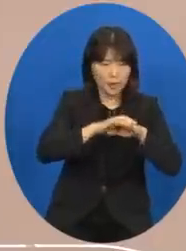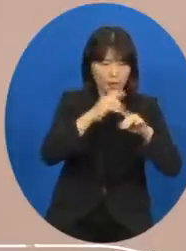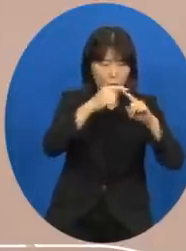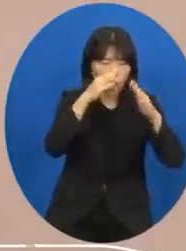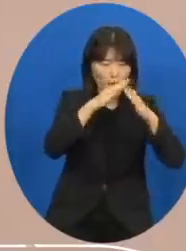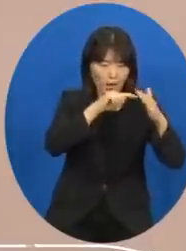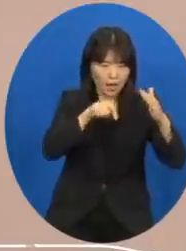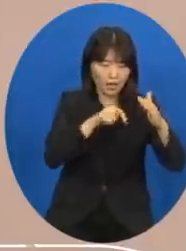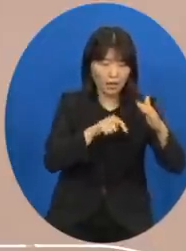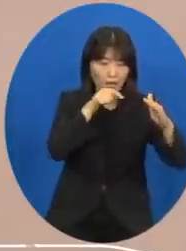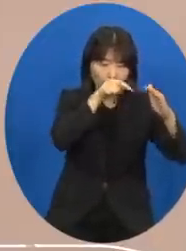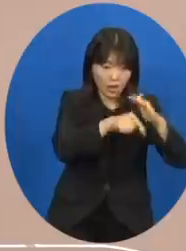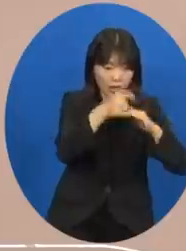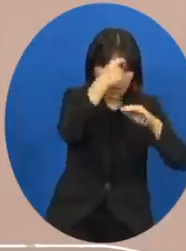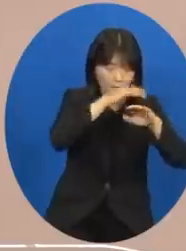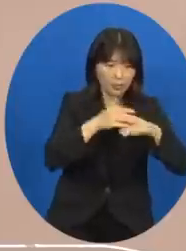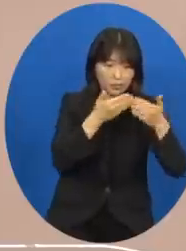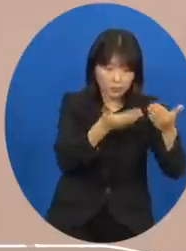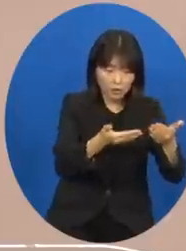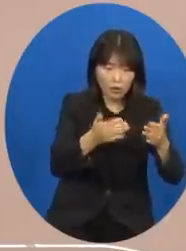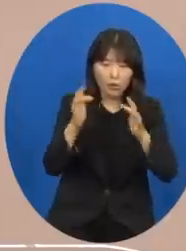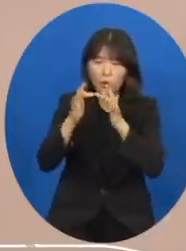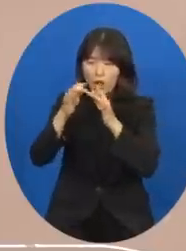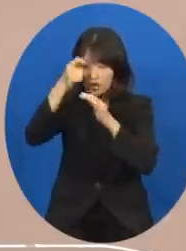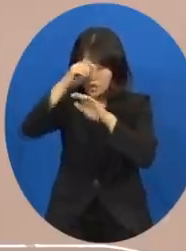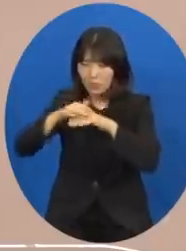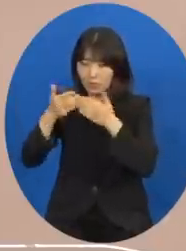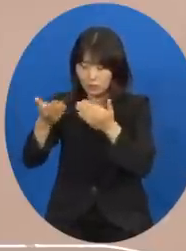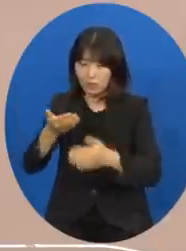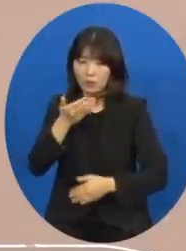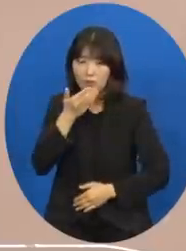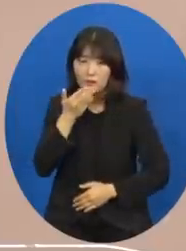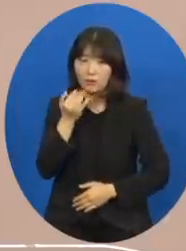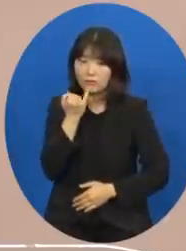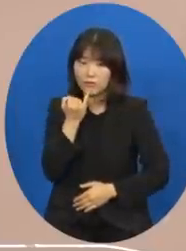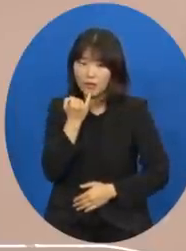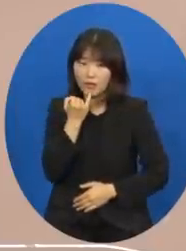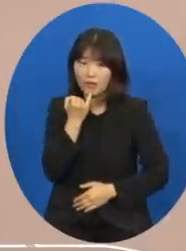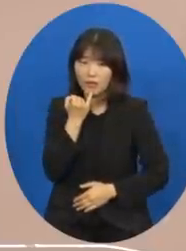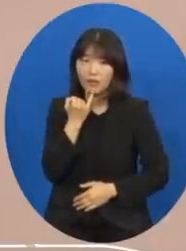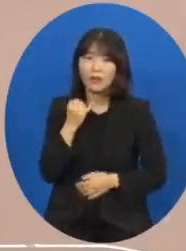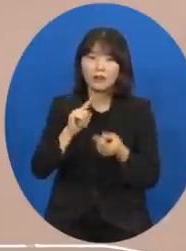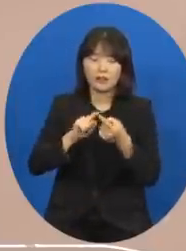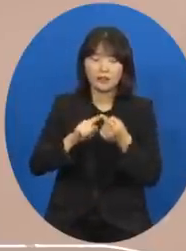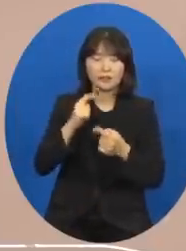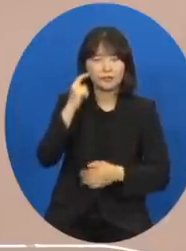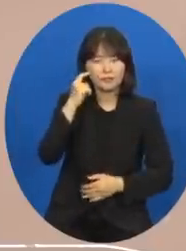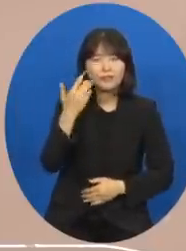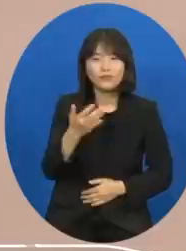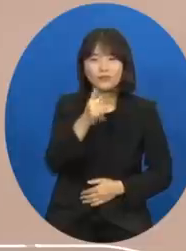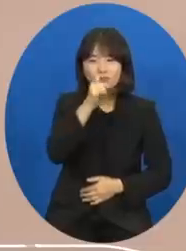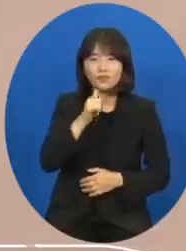됩니까? 온라인으로 예배해도 됩니까? 그게 요즘에 우리 심각한 질문이에요.